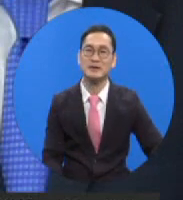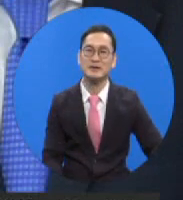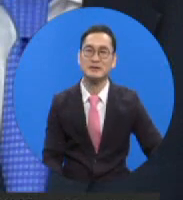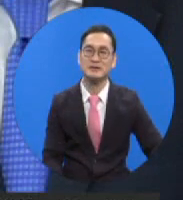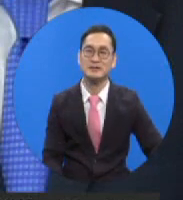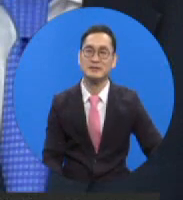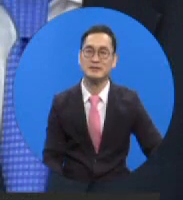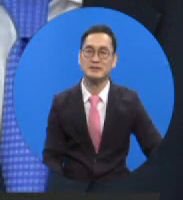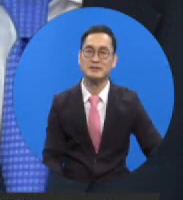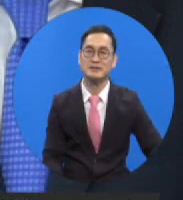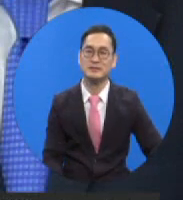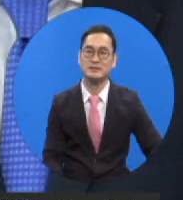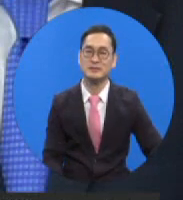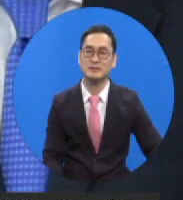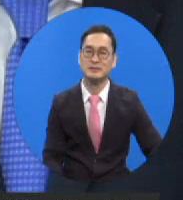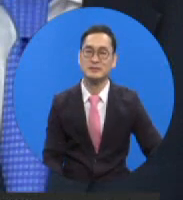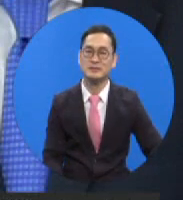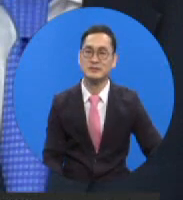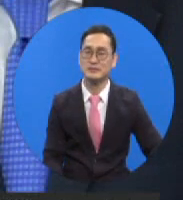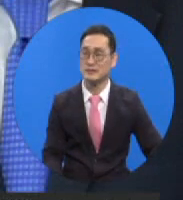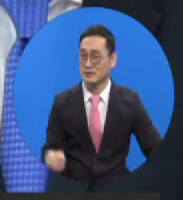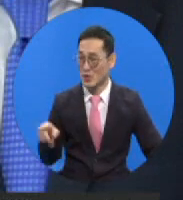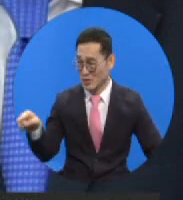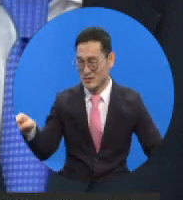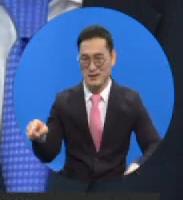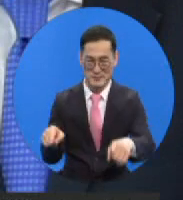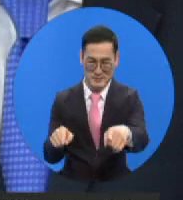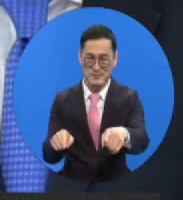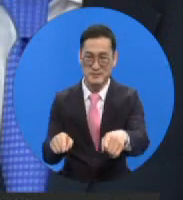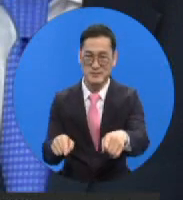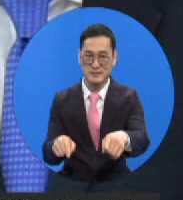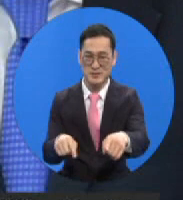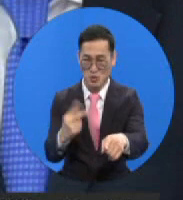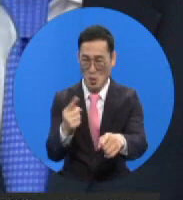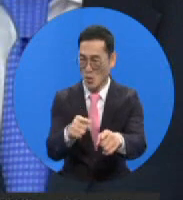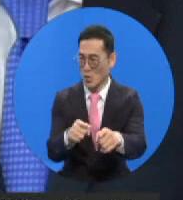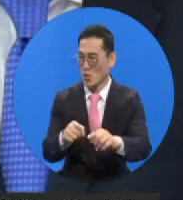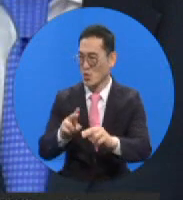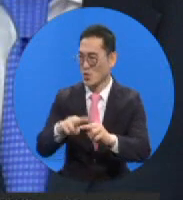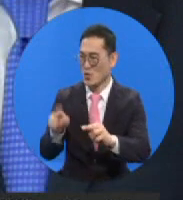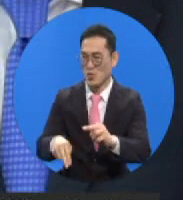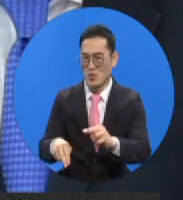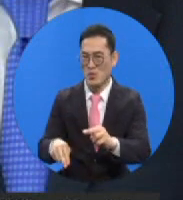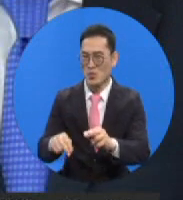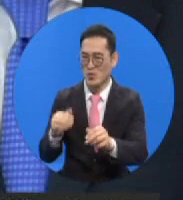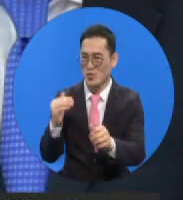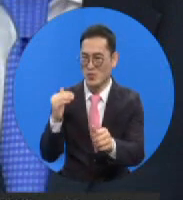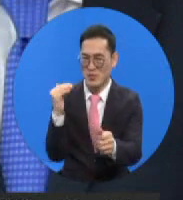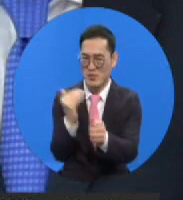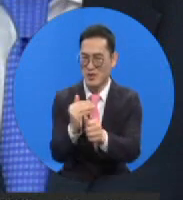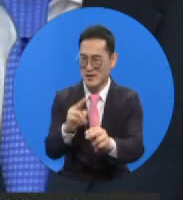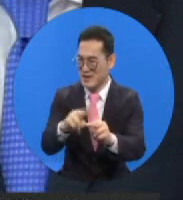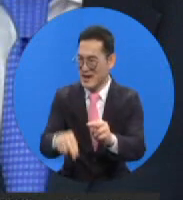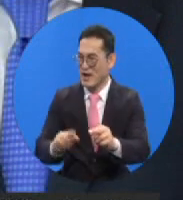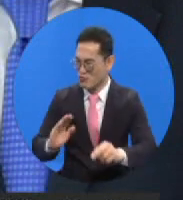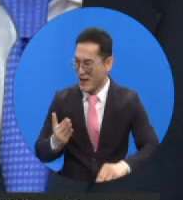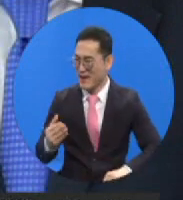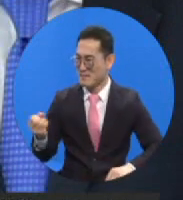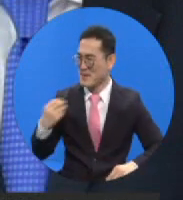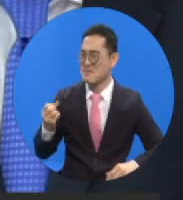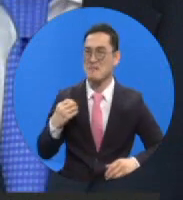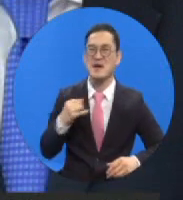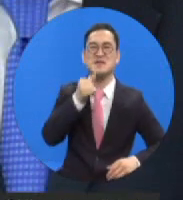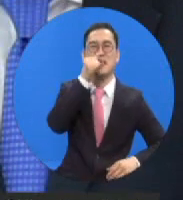장관을 낙마시켜야 한다라고 말을 했다. 방금 김관선 변호사님이 말씀했던 부분이 바로 박상기 법무부 장관이 그날의 일에 대해서